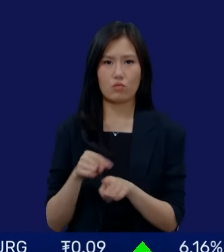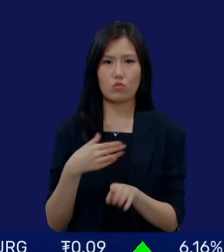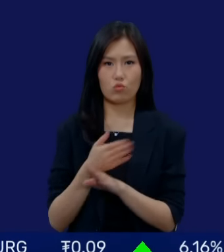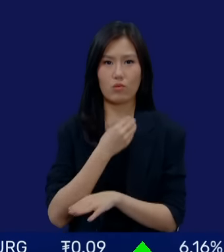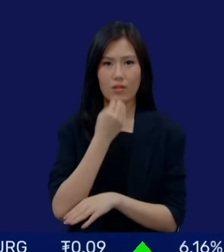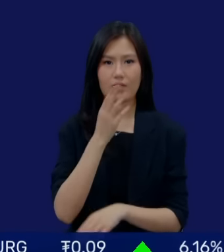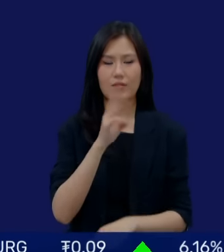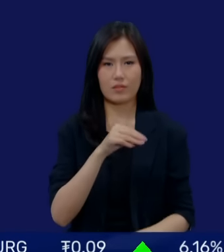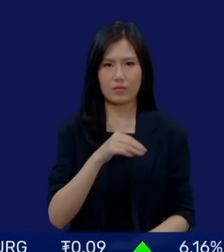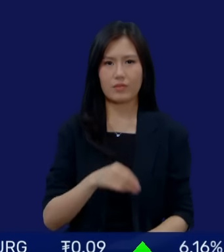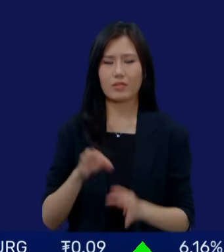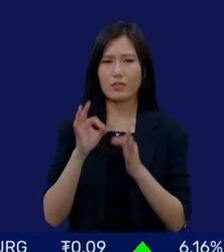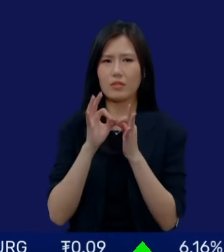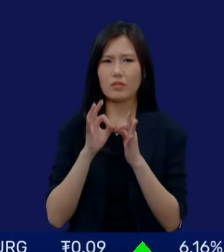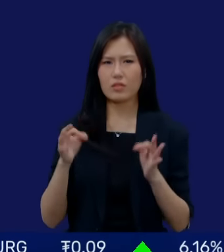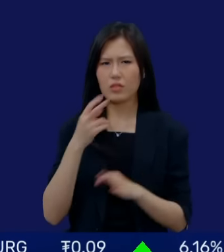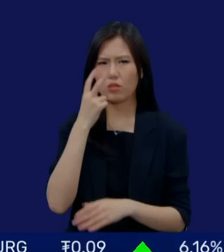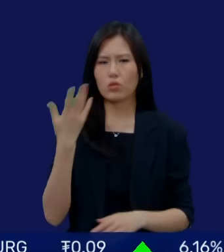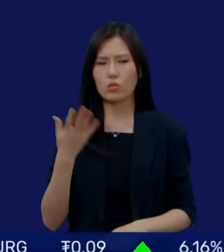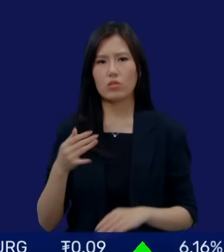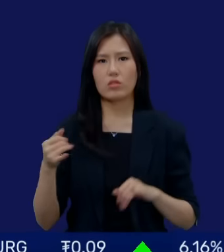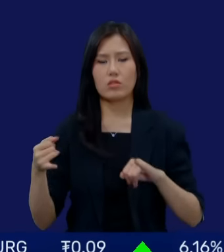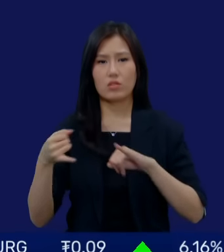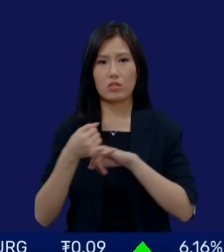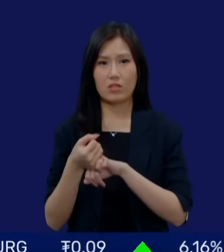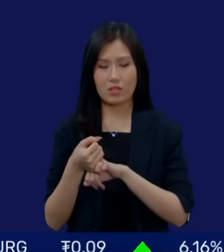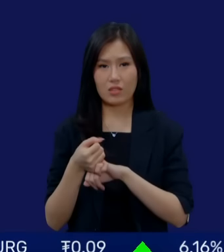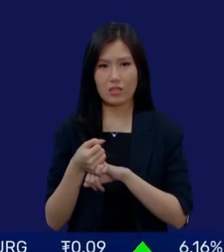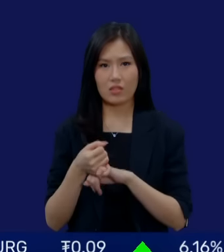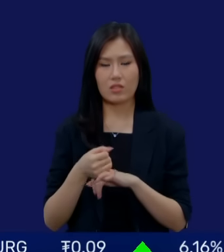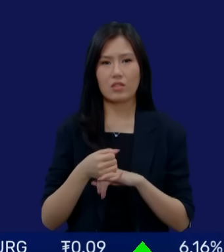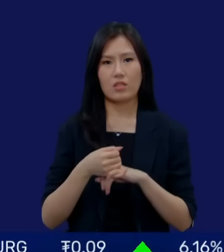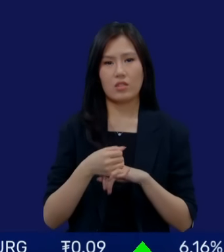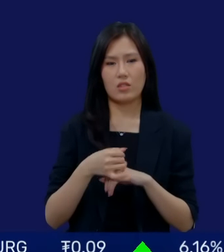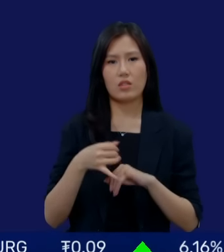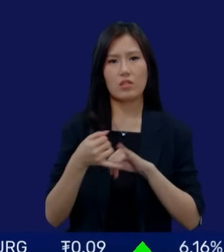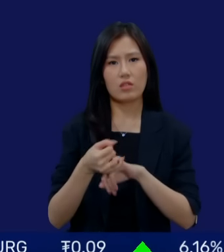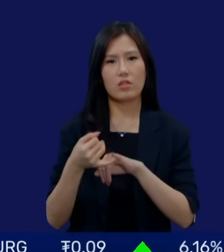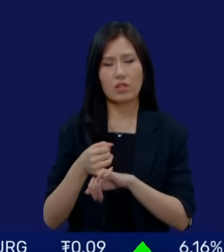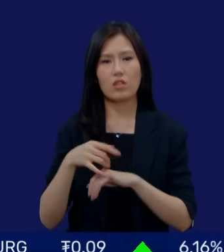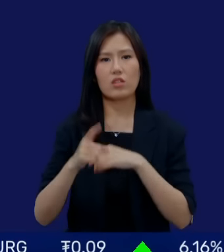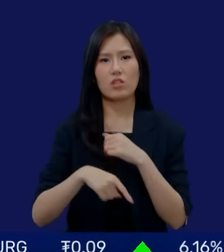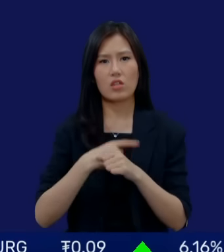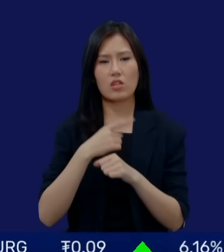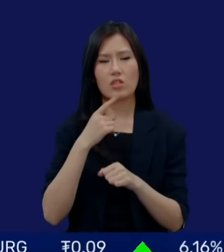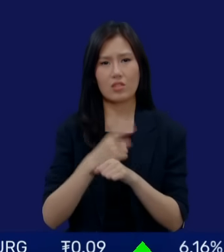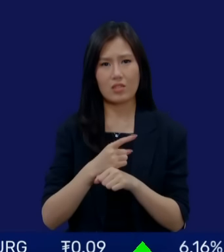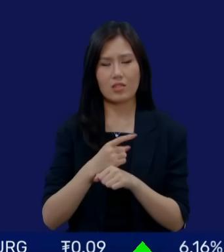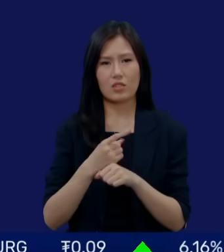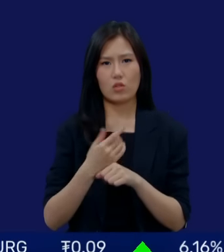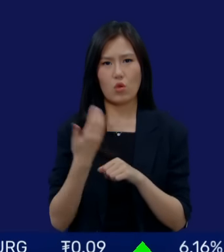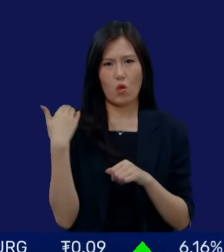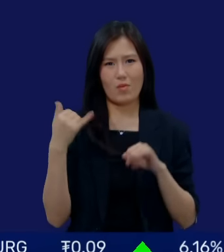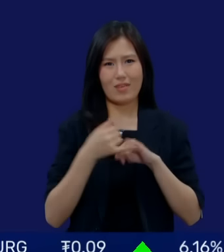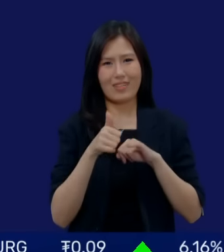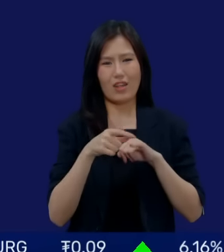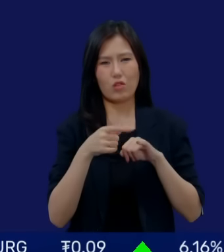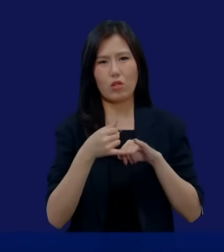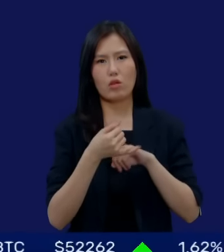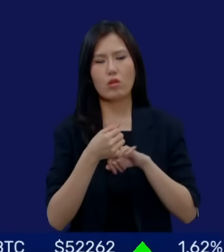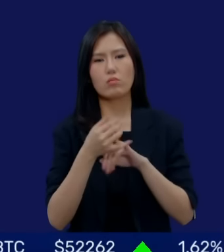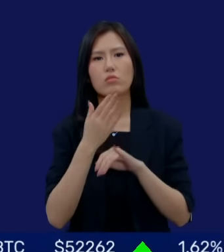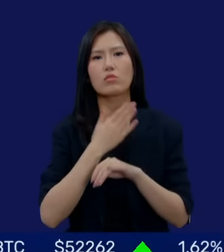юм. За тодруулж харбал гэрлэлтийн төвшнийг одоо жил ирэх тусам тогтмол буурсаар байгаа бол за гэрлэл салтын